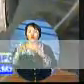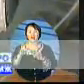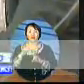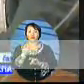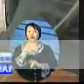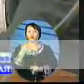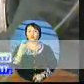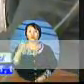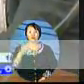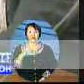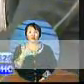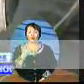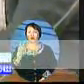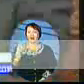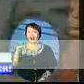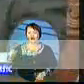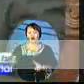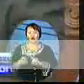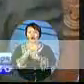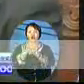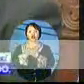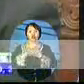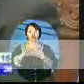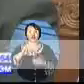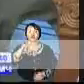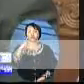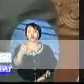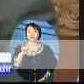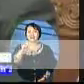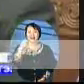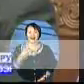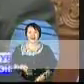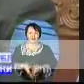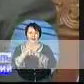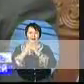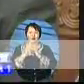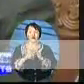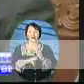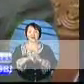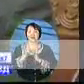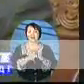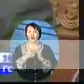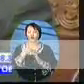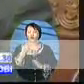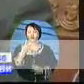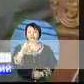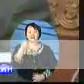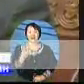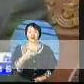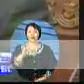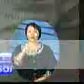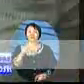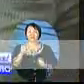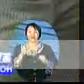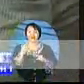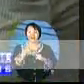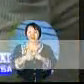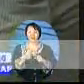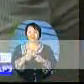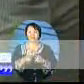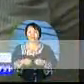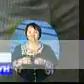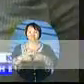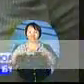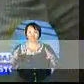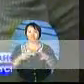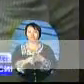түшиглэн цаашдаа эрчим хүчний шинэ их хүүсвэр байгуулъя. Бас 3-4-р цахилгаан станцуудын хүчин чадлыг нэмэгдүүлж өргөтгөх гэсэн чиглэлээр улсын